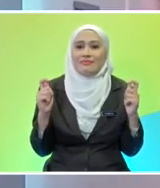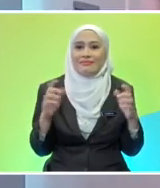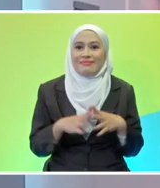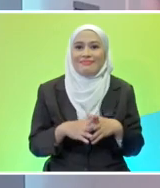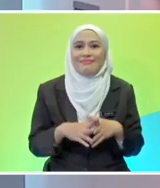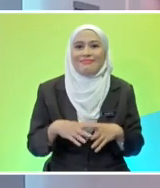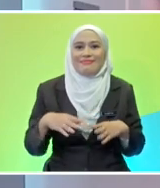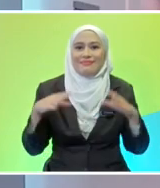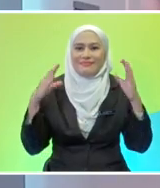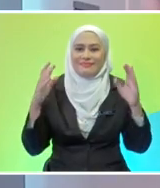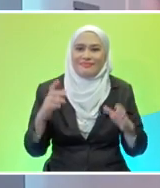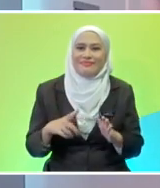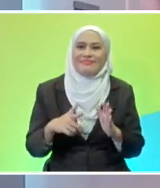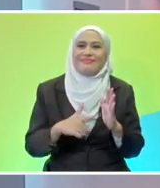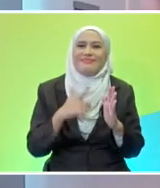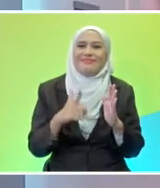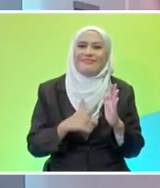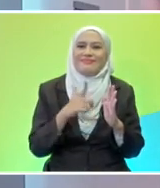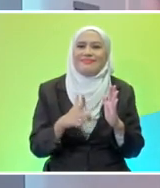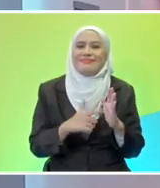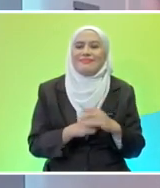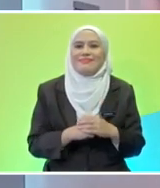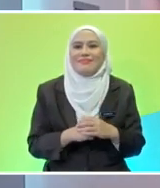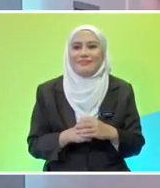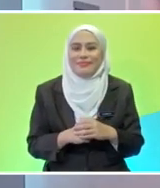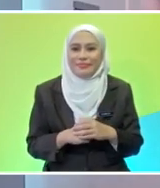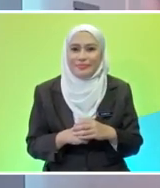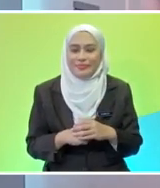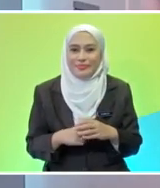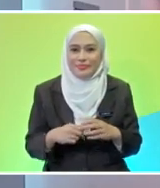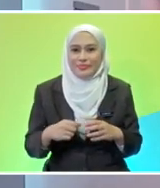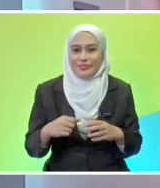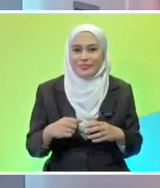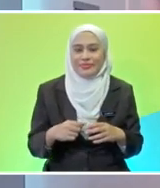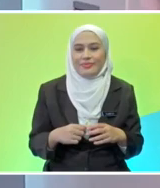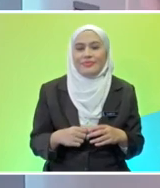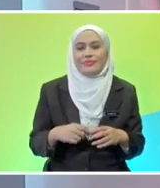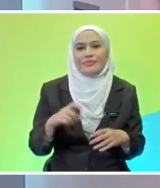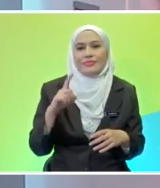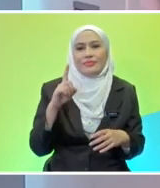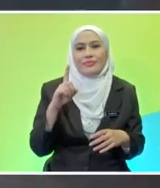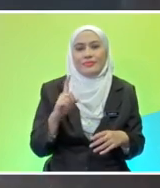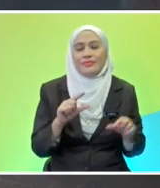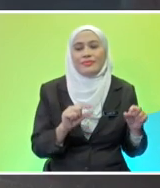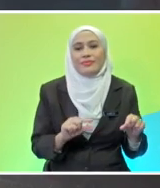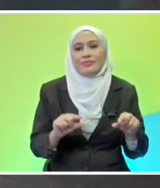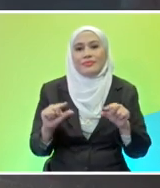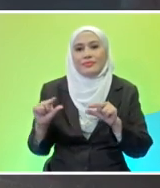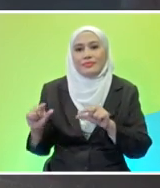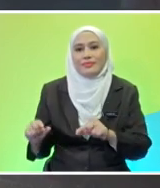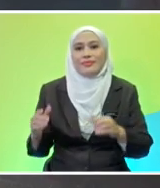berlakon. Itu adalah contoh-contoh ekspresi. Ini juga merupakan satu pergerakan. Oi. Tapi pergerakan